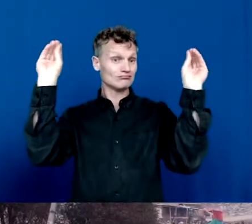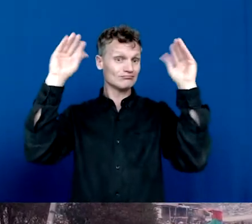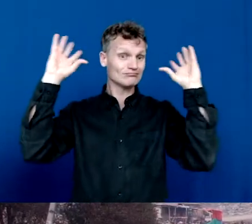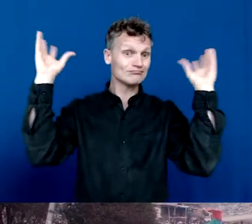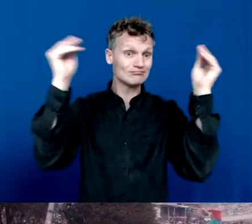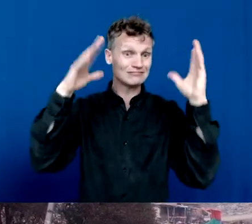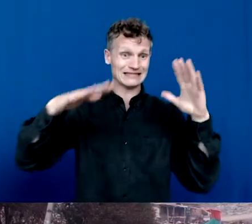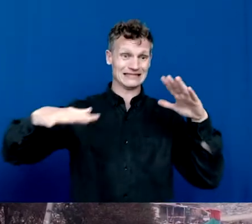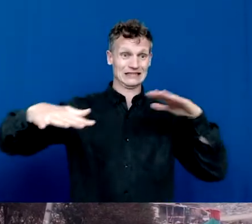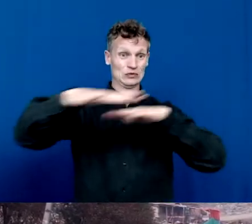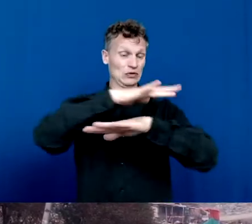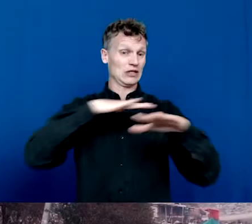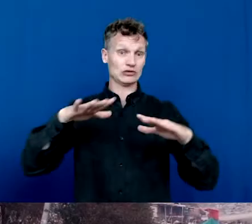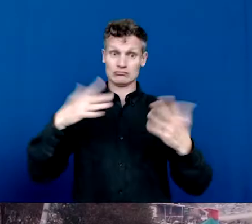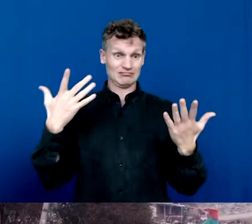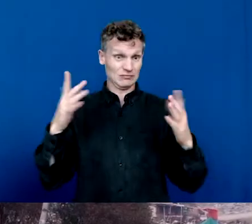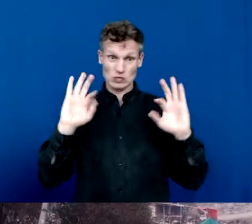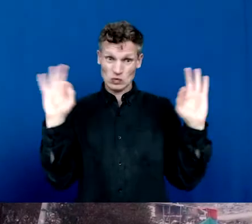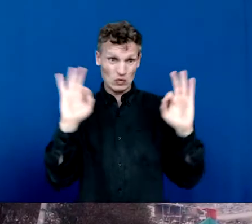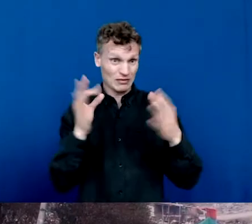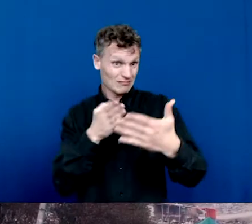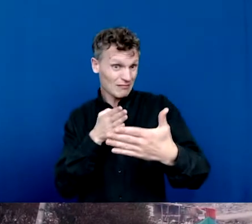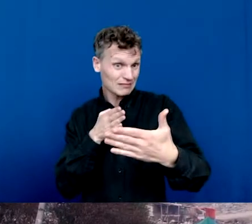ni accessibles ni inclusives.